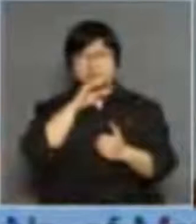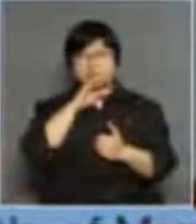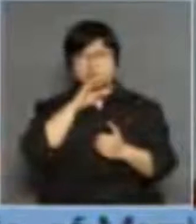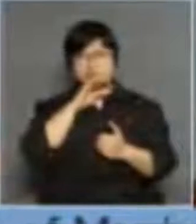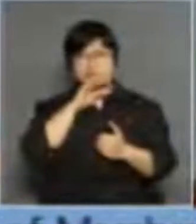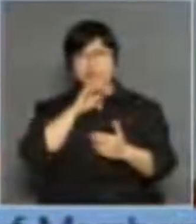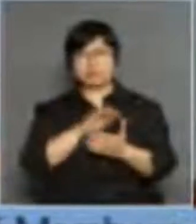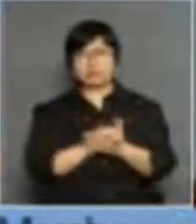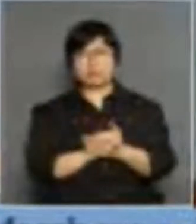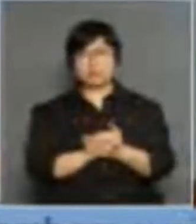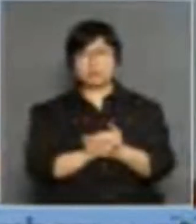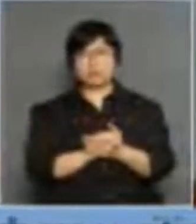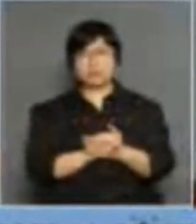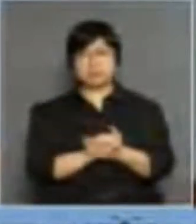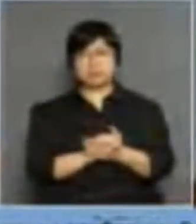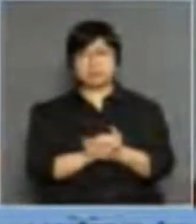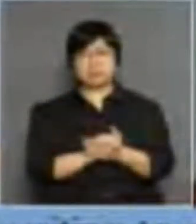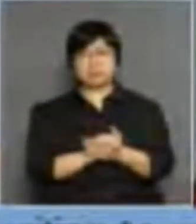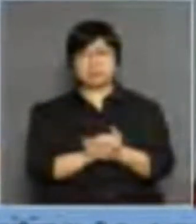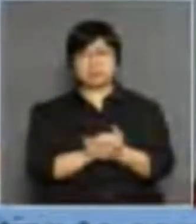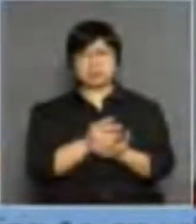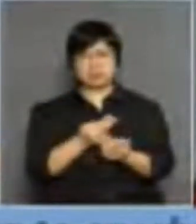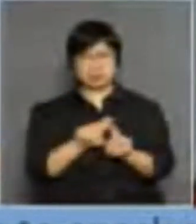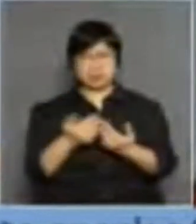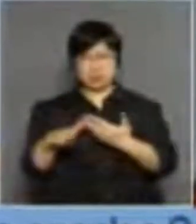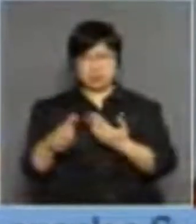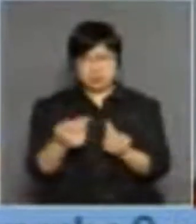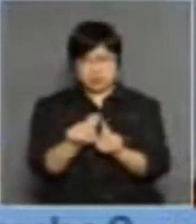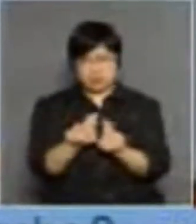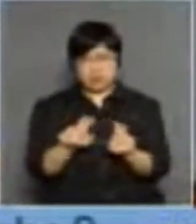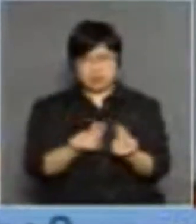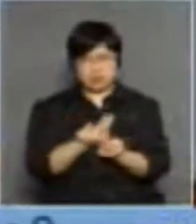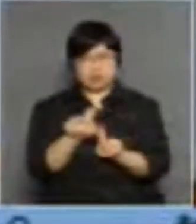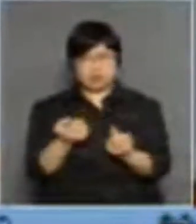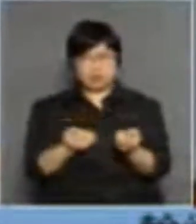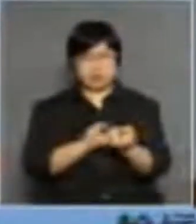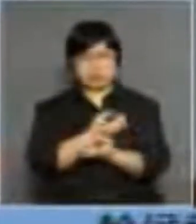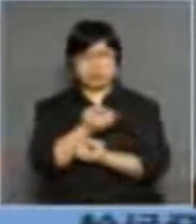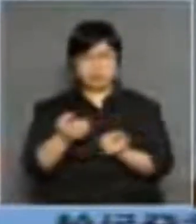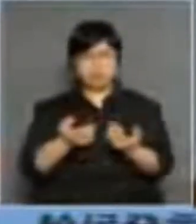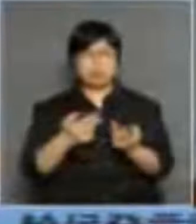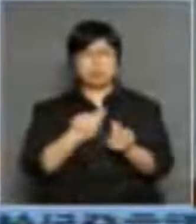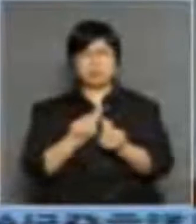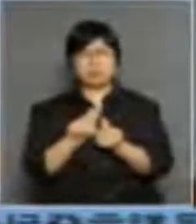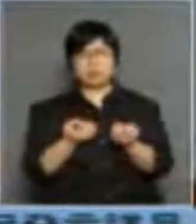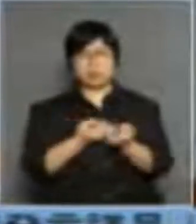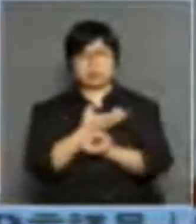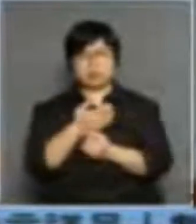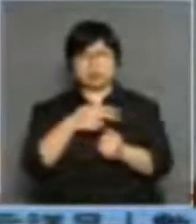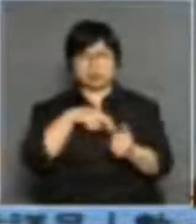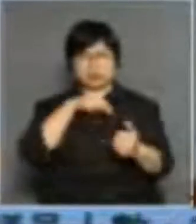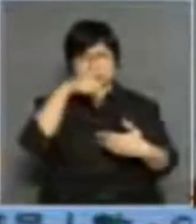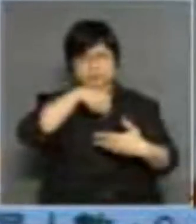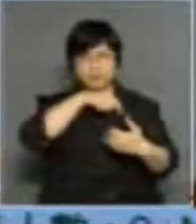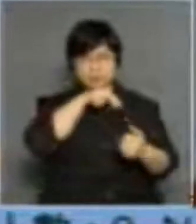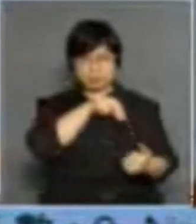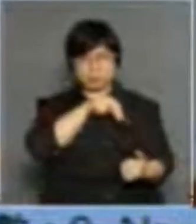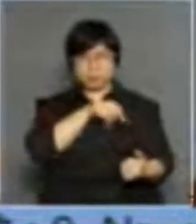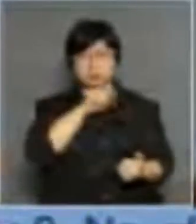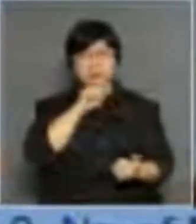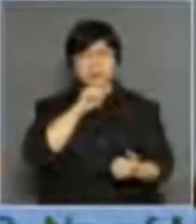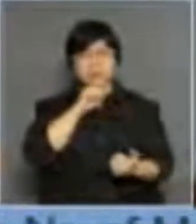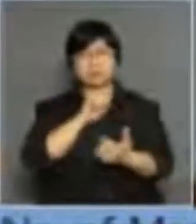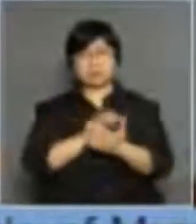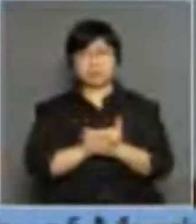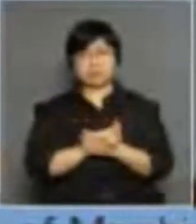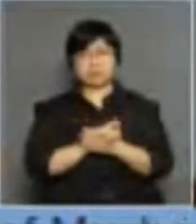個郊野或者係郊野公，唔係郊野公，因為我哋喺郊野公園嗰度進行管制嘅。如